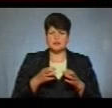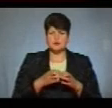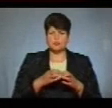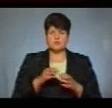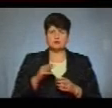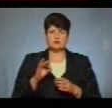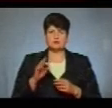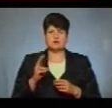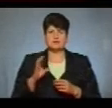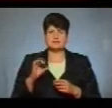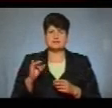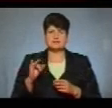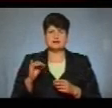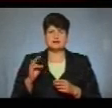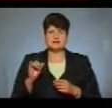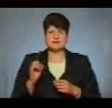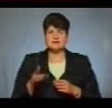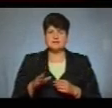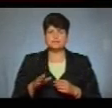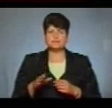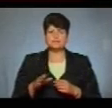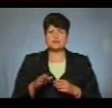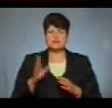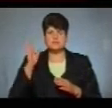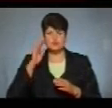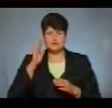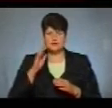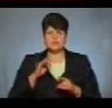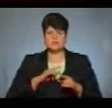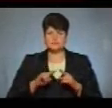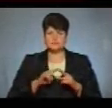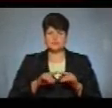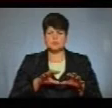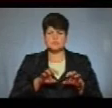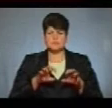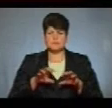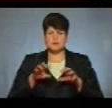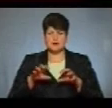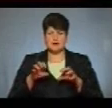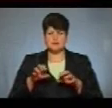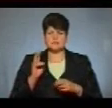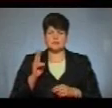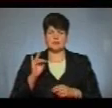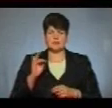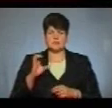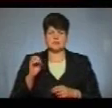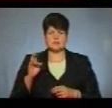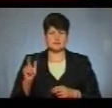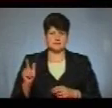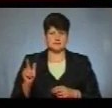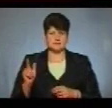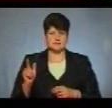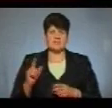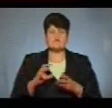токсинів, і з води інтенсивно забирається кисень.